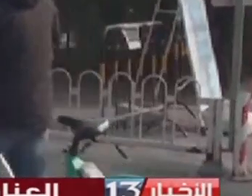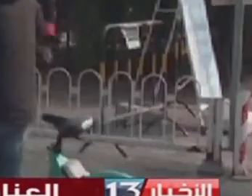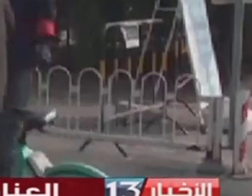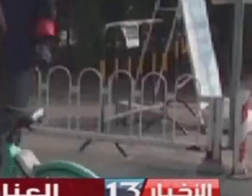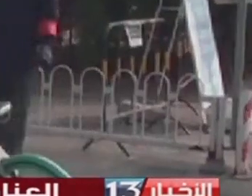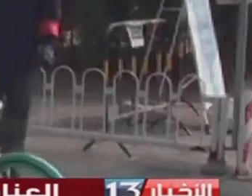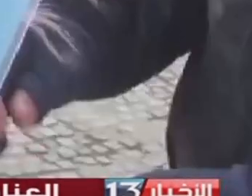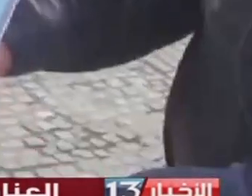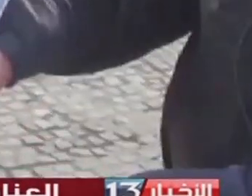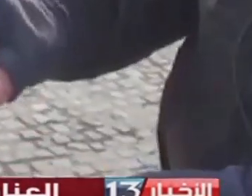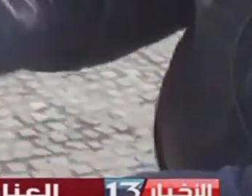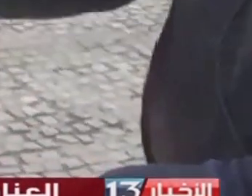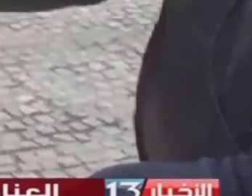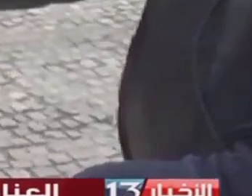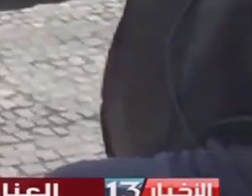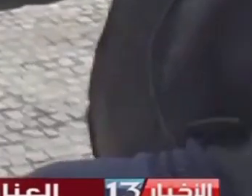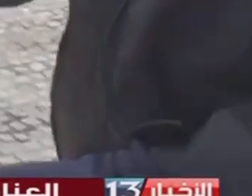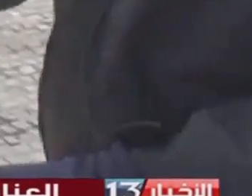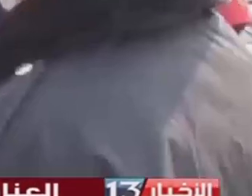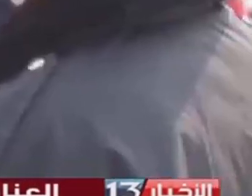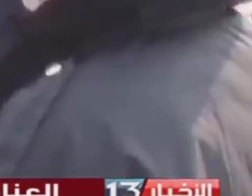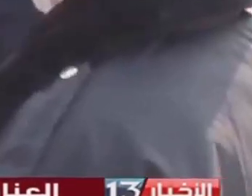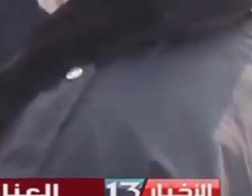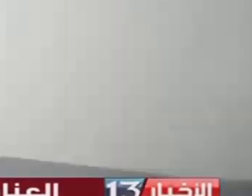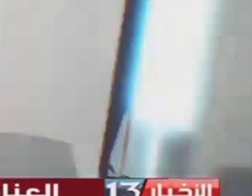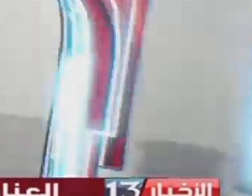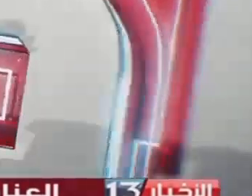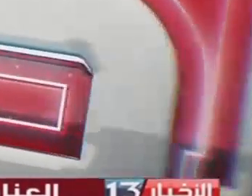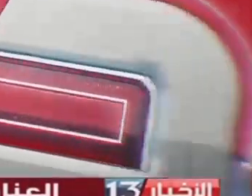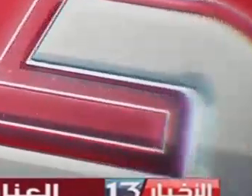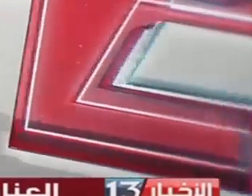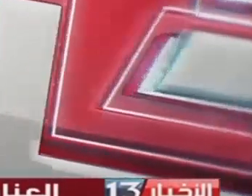عدد الاصابات في مختلف الدول العربيه والغربيه